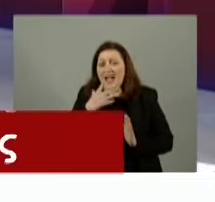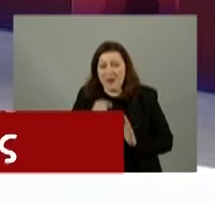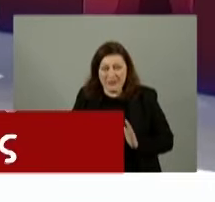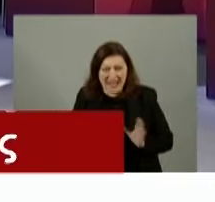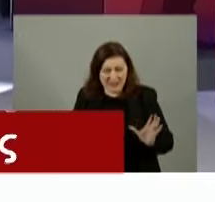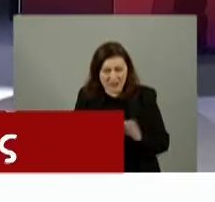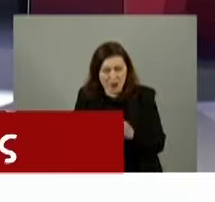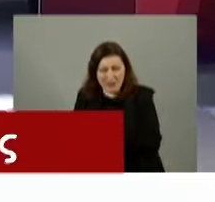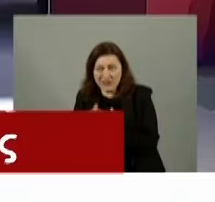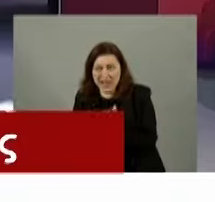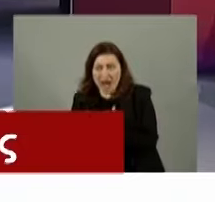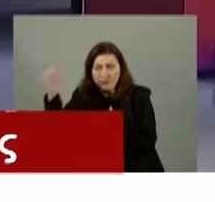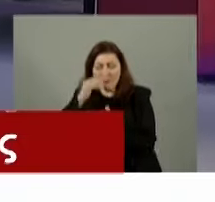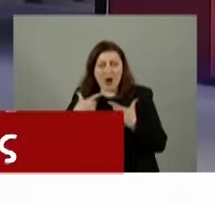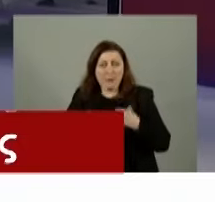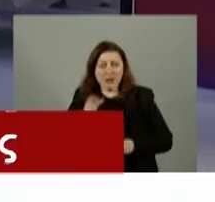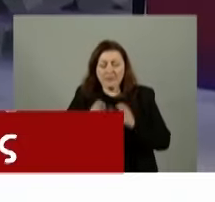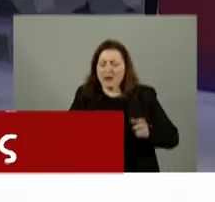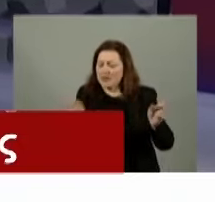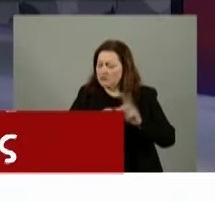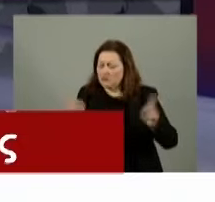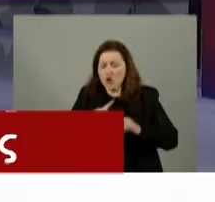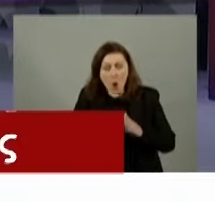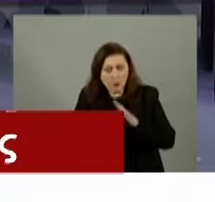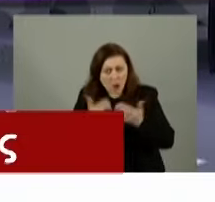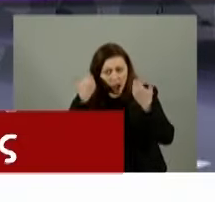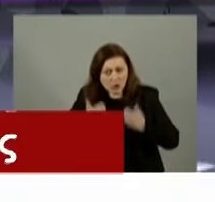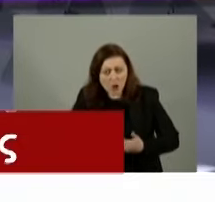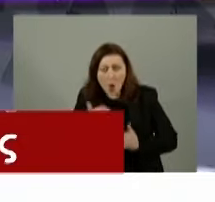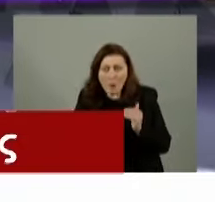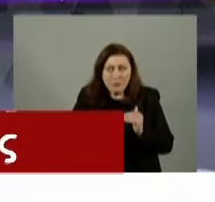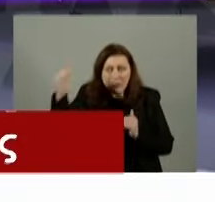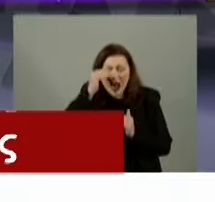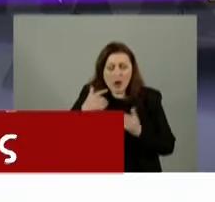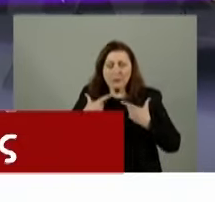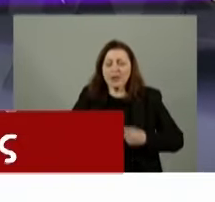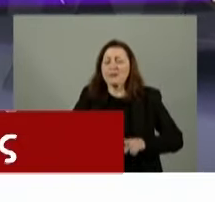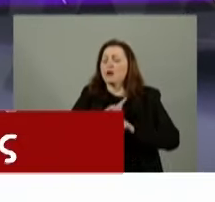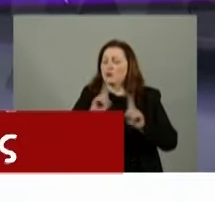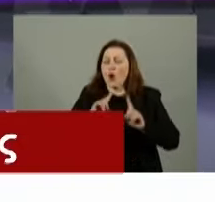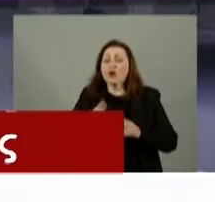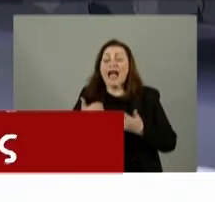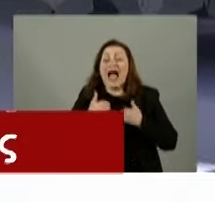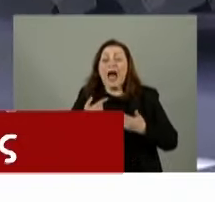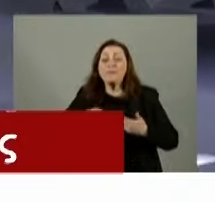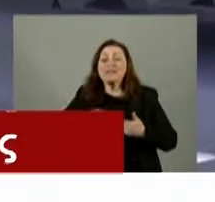ήταν παρόλο που συμμετείχε στις διαδικασίες μέχρι τις 3 το πρωί για την έβρεση προσώπου.